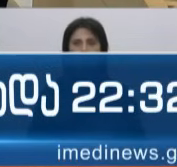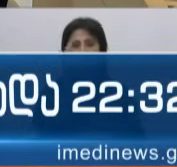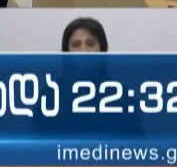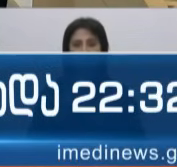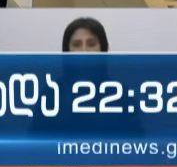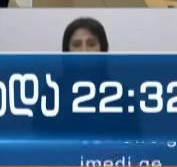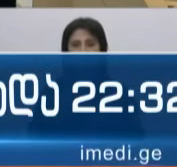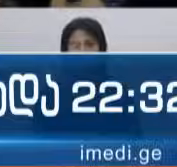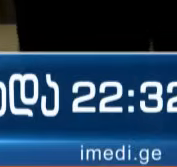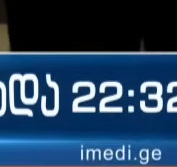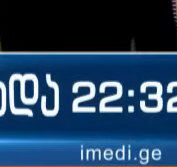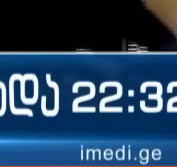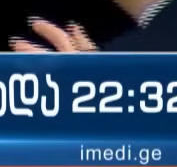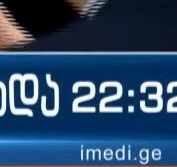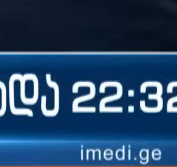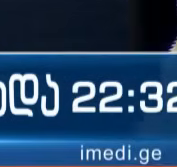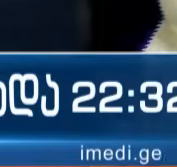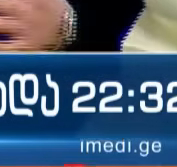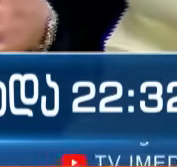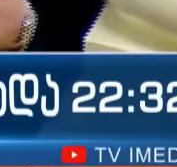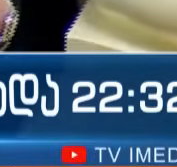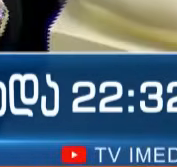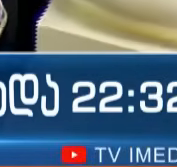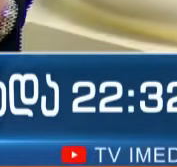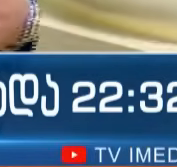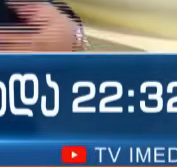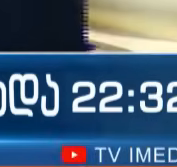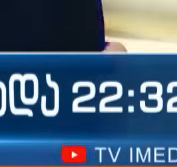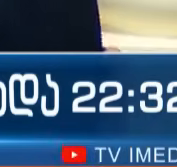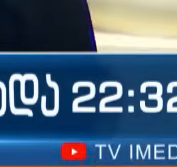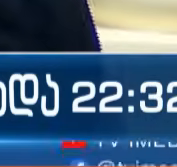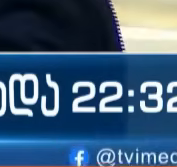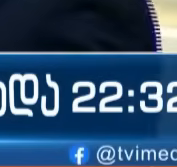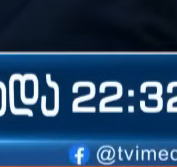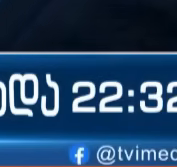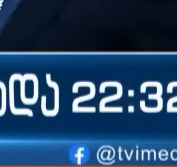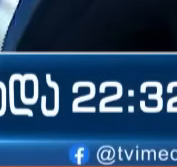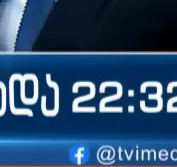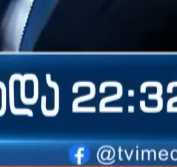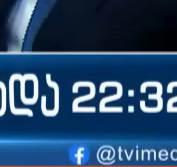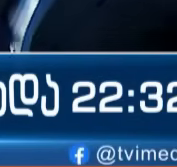Baton Irakis taurobis shemadgelnobas, usureb tsarmadebas, dghevandeli sxtoma dakhurulia.